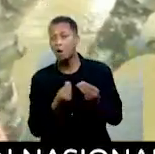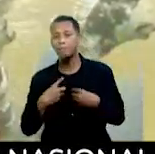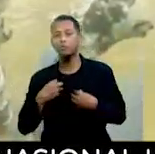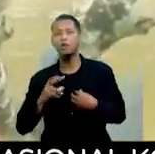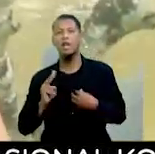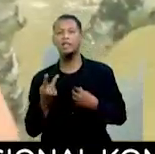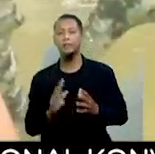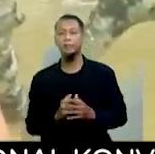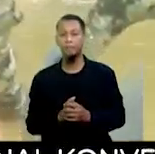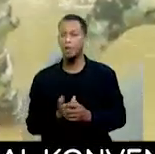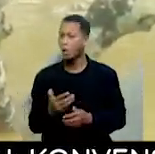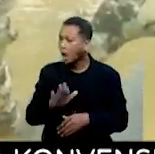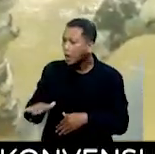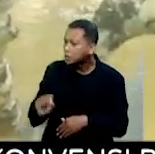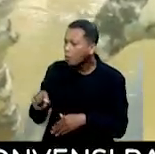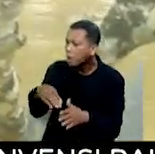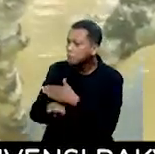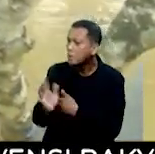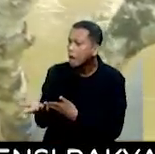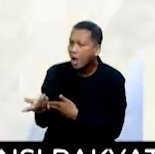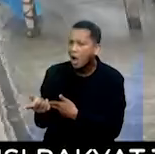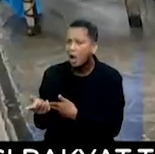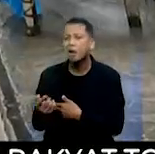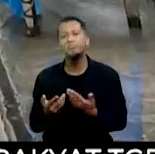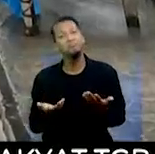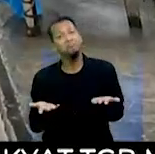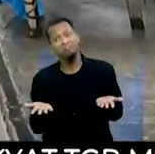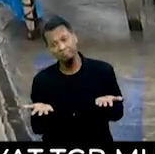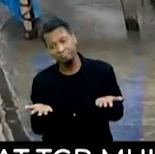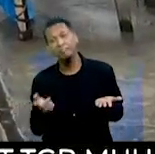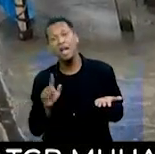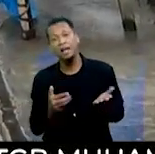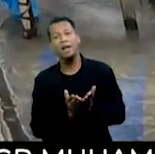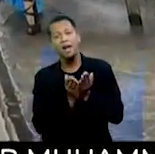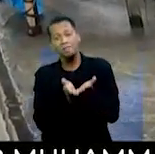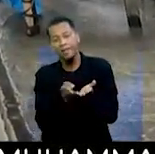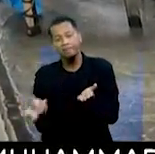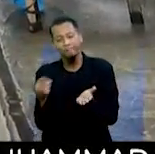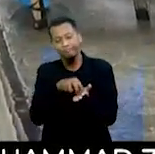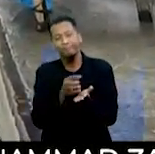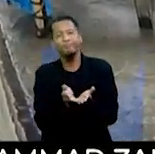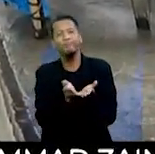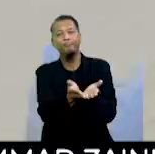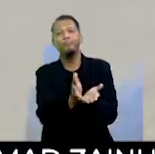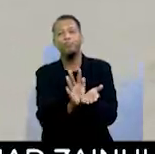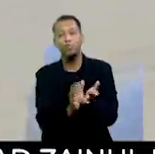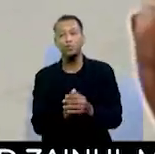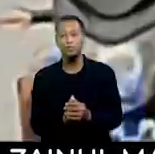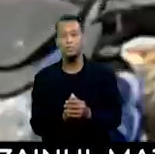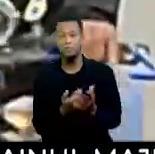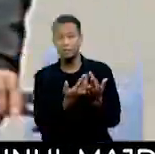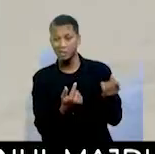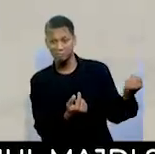sekolah anak-anak sekolah numpang numpang nampang warga mengaku belum mendapatkan bantuan dari pemerintah maupun dari